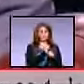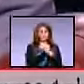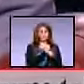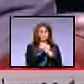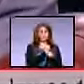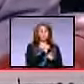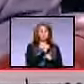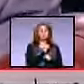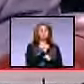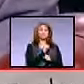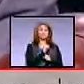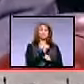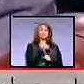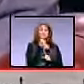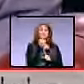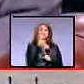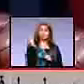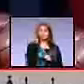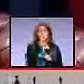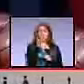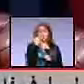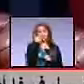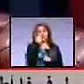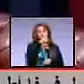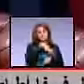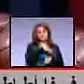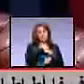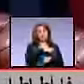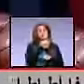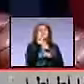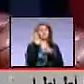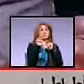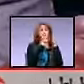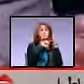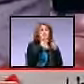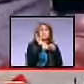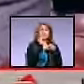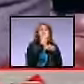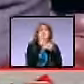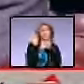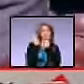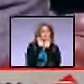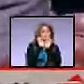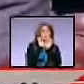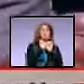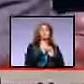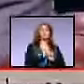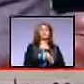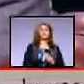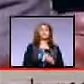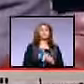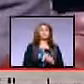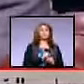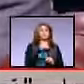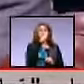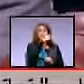والامه اخوه عيان في المستشفى، الظروف الاجتماعية وابوه متوفي، الظروف الاجتماعية الصعبة جدا دي كلها، هل دي